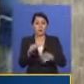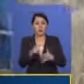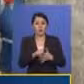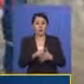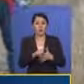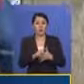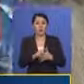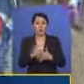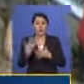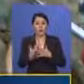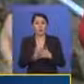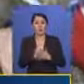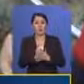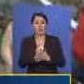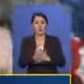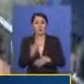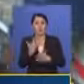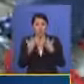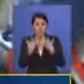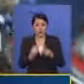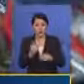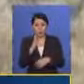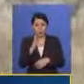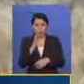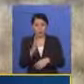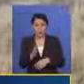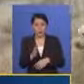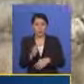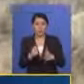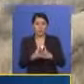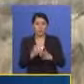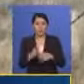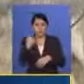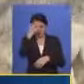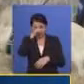Жаманшоқы тауындағы құтқару жаттығулары 5 күнге созылады. Жасақ мұнда жыл соңында